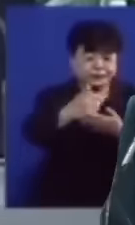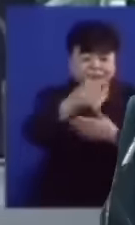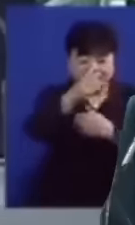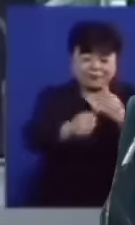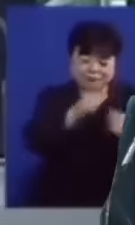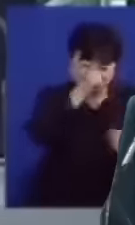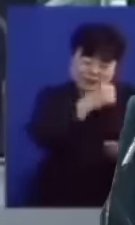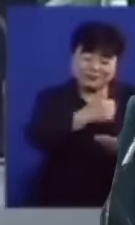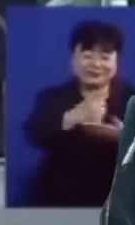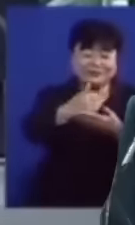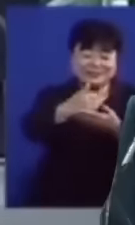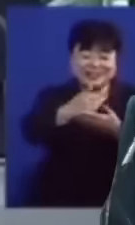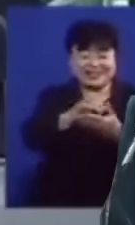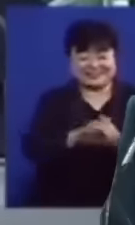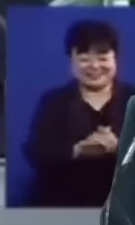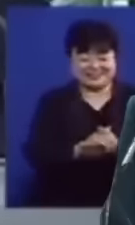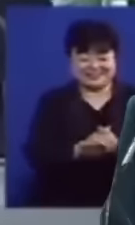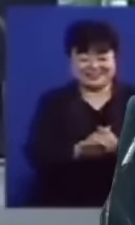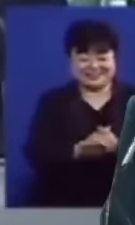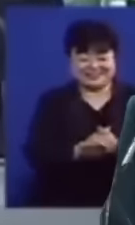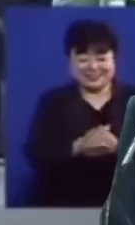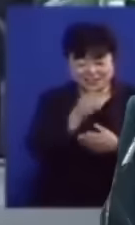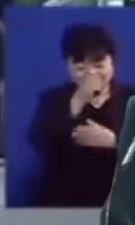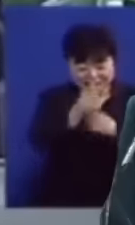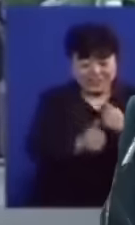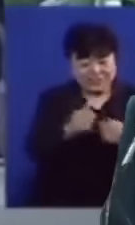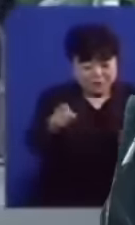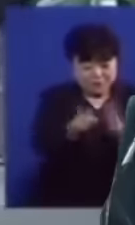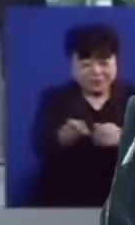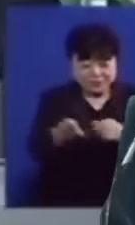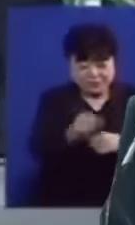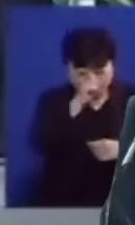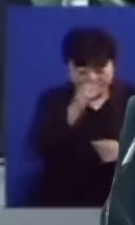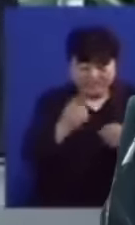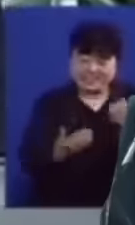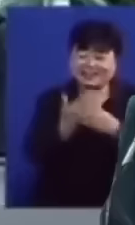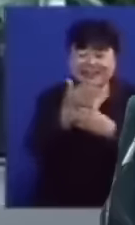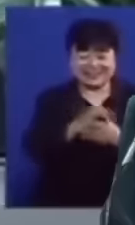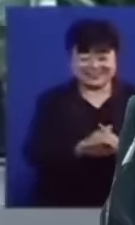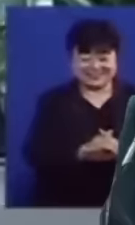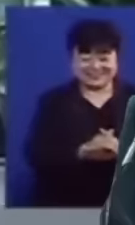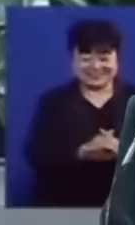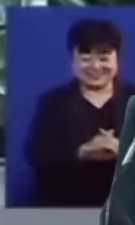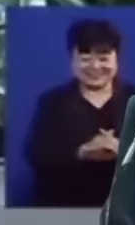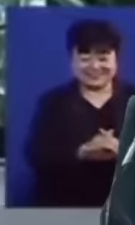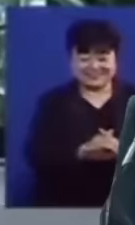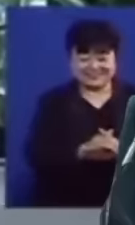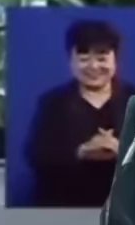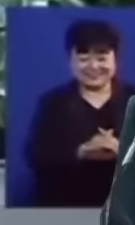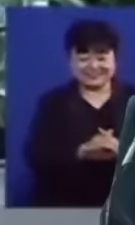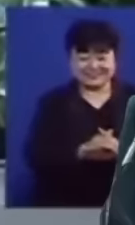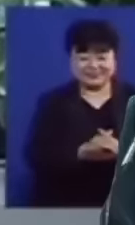하나님은 좋은 하나님이에요. 좋은 하나님을 믿으면 좋은 일이 일어나는 것입니다.